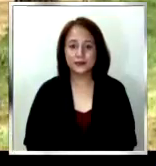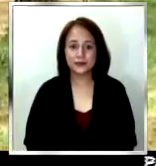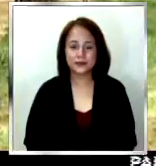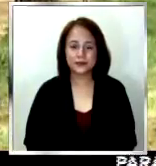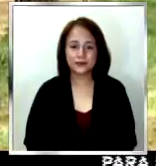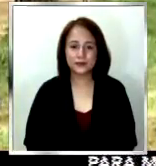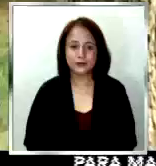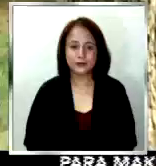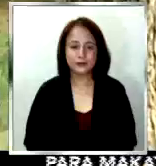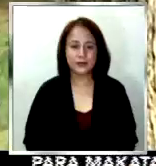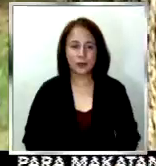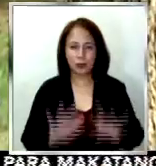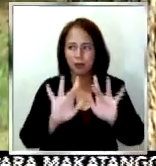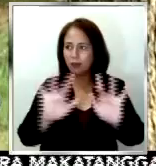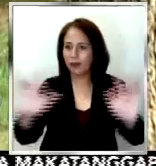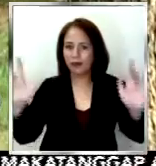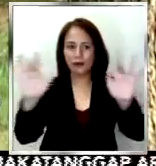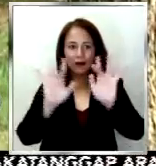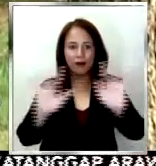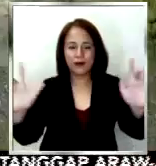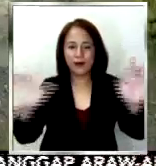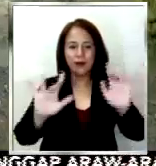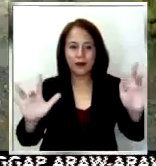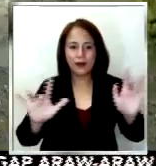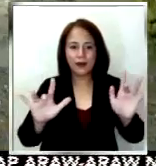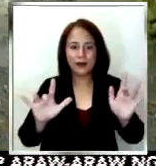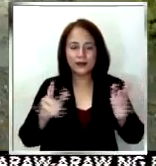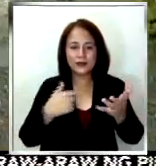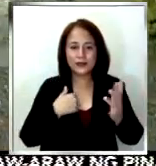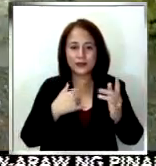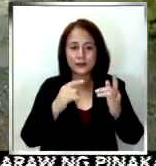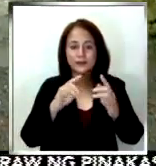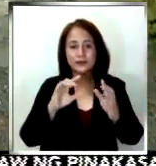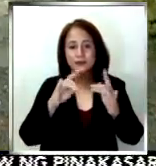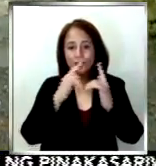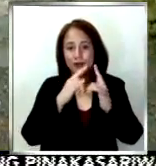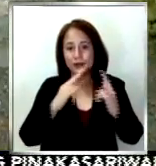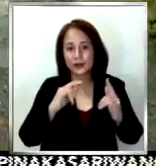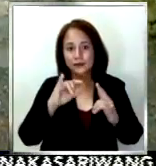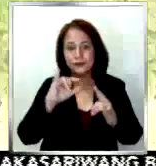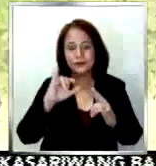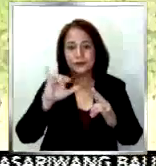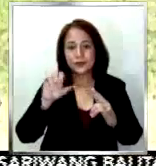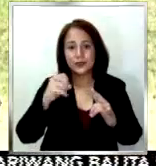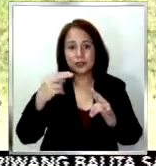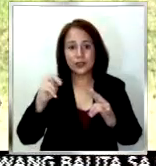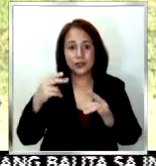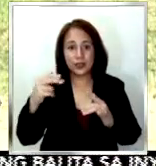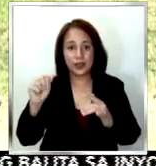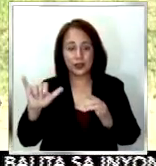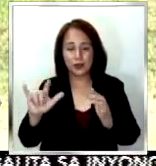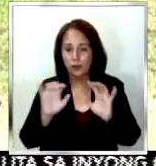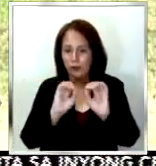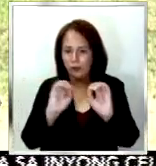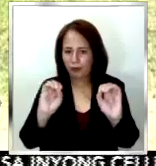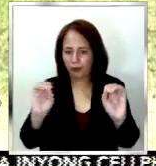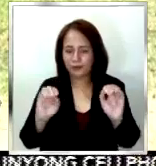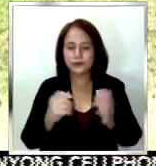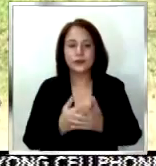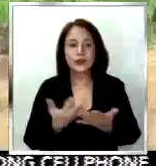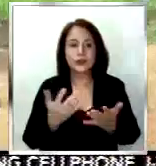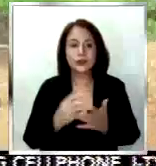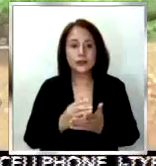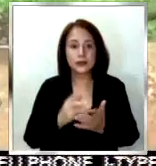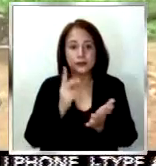Walang katao-tao sa picnic grounds ng Camp Janhay sa unang weekend ng pagbubukas ng turismo sa Baguio City. Sa Wright Park, wala rin turista pero may mga